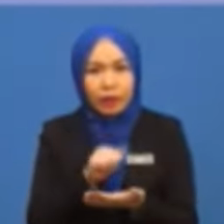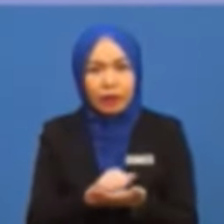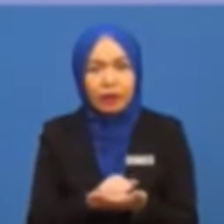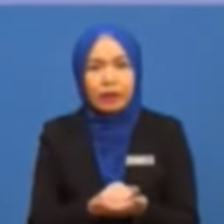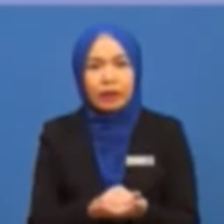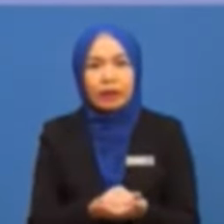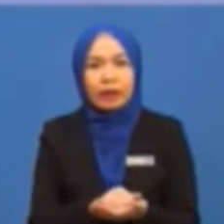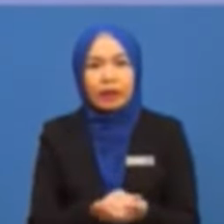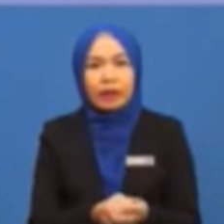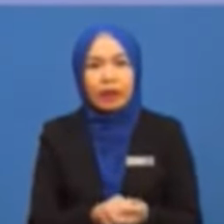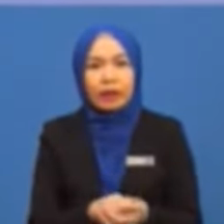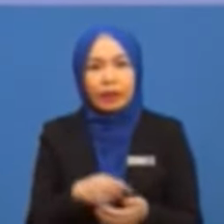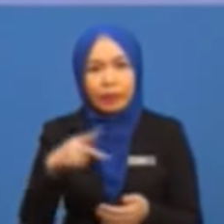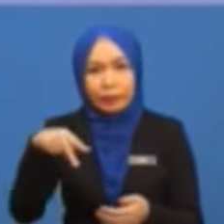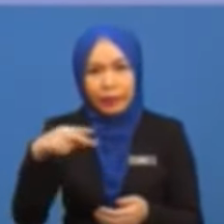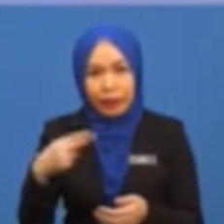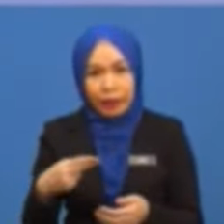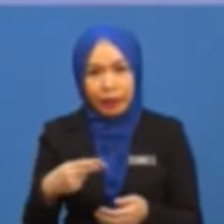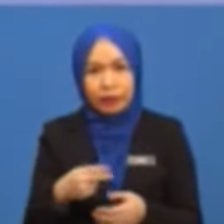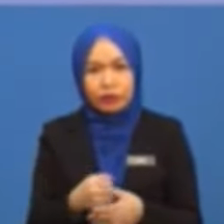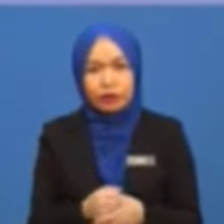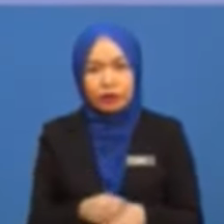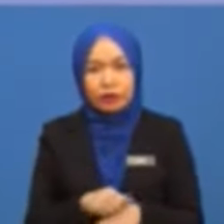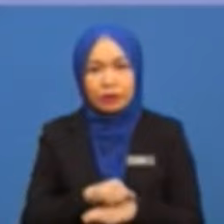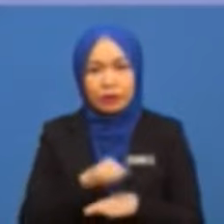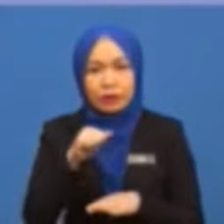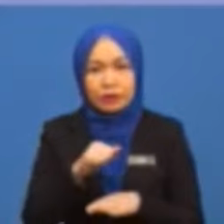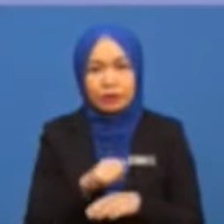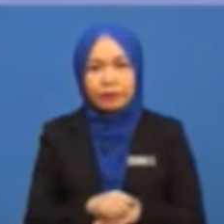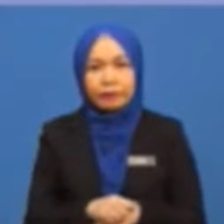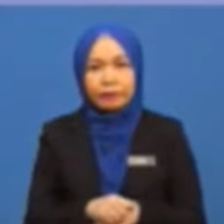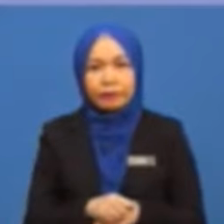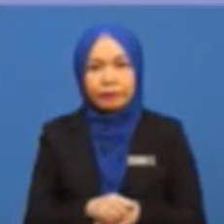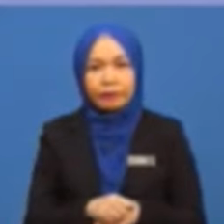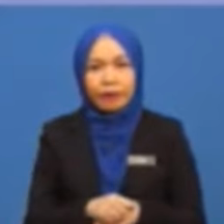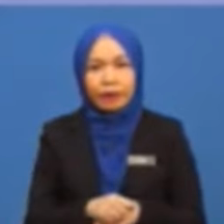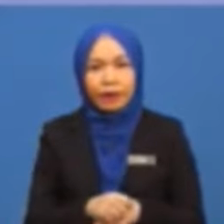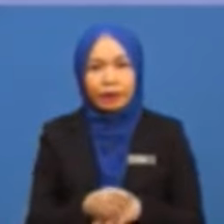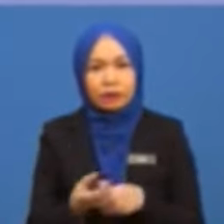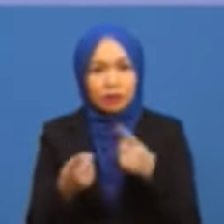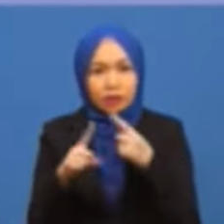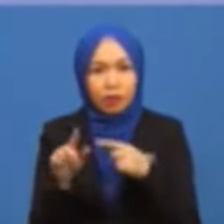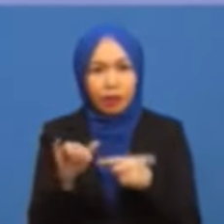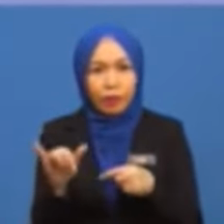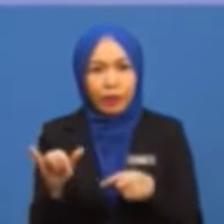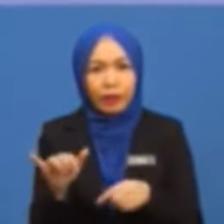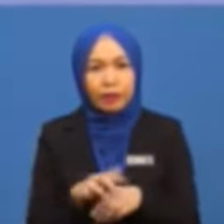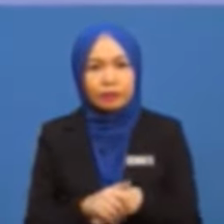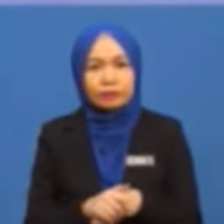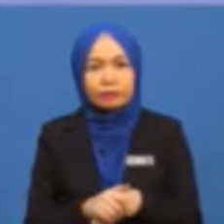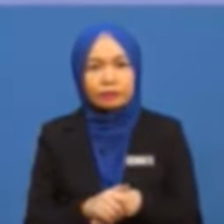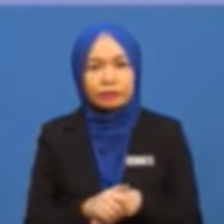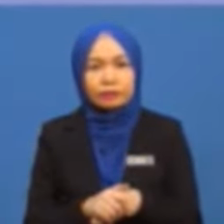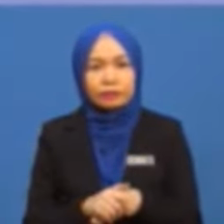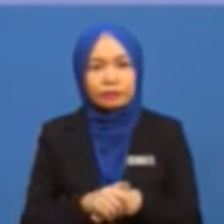Hipotesis: semakin tinggi kepekatan ion hidrogen, semakin rendah nilai pH